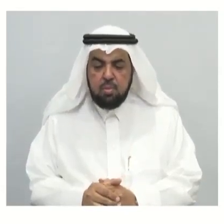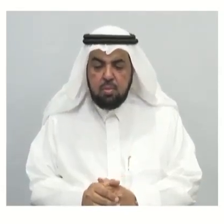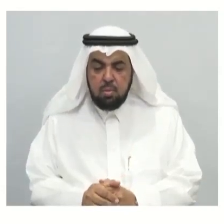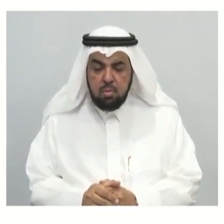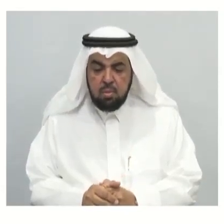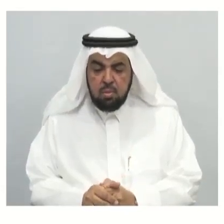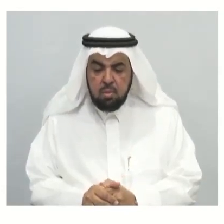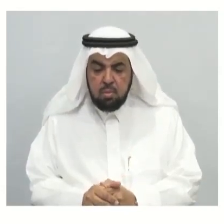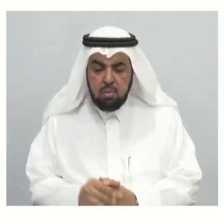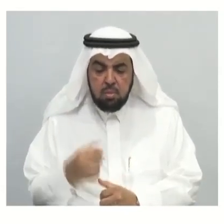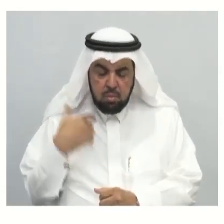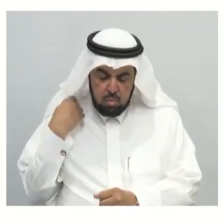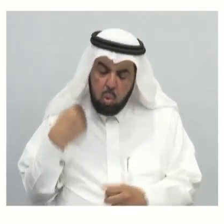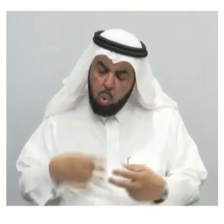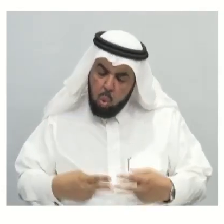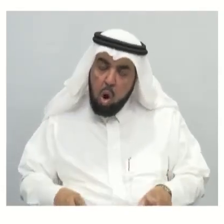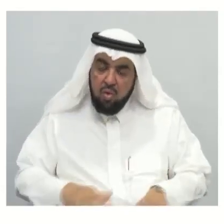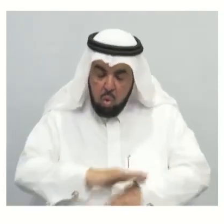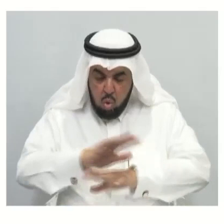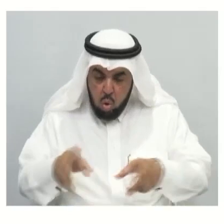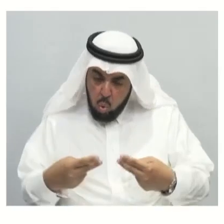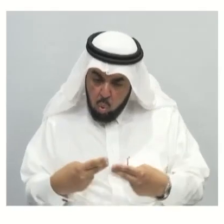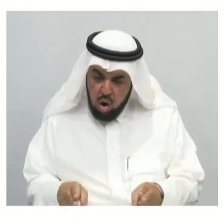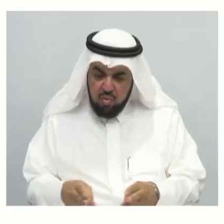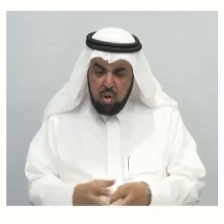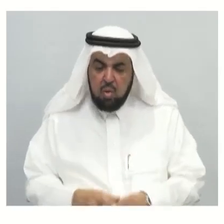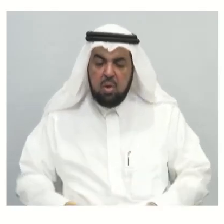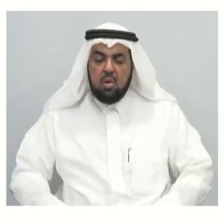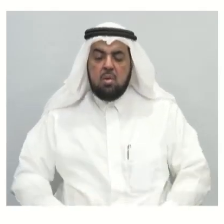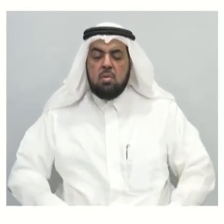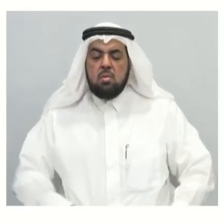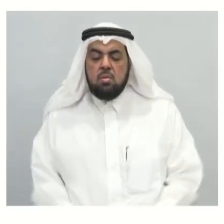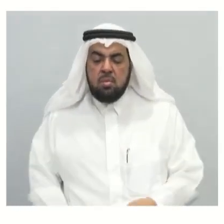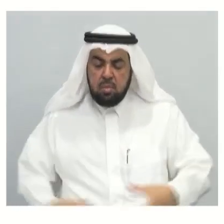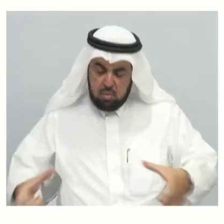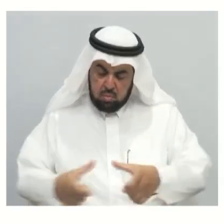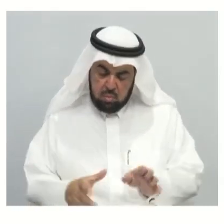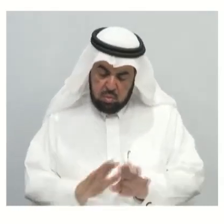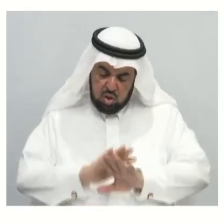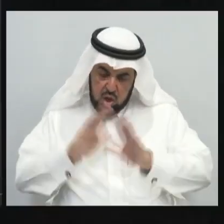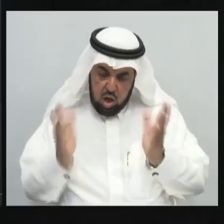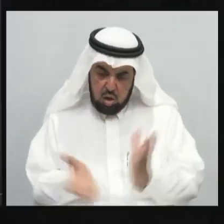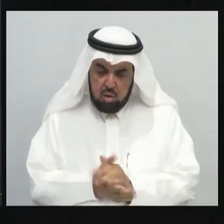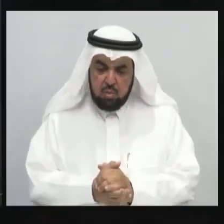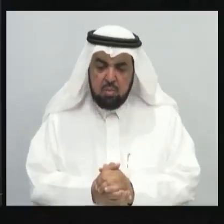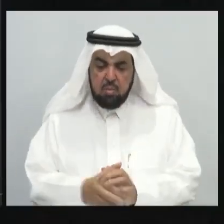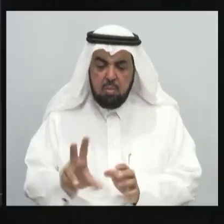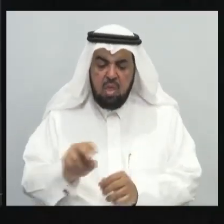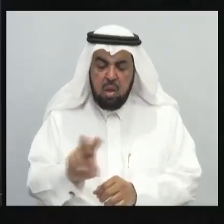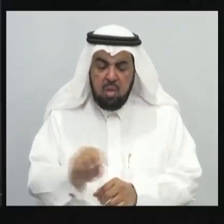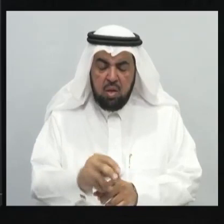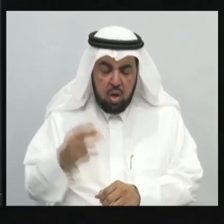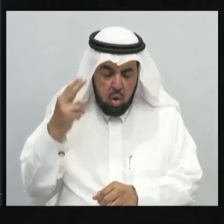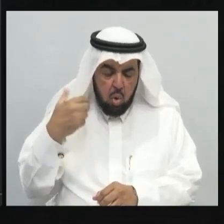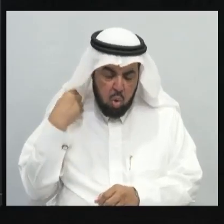العربيه واستقر راي الجميع على بعد ان اجتمعت في هذه اللجنه التحضيريه كل من ممثلين هذه الدول التي